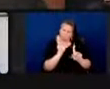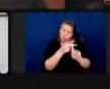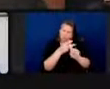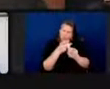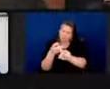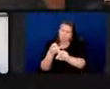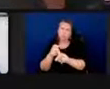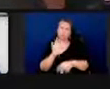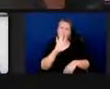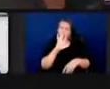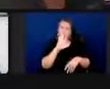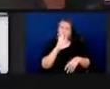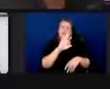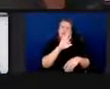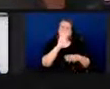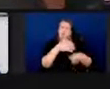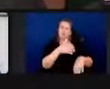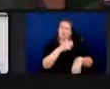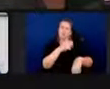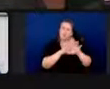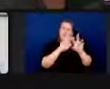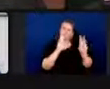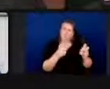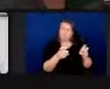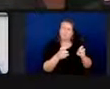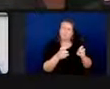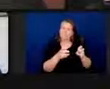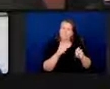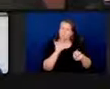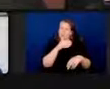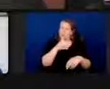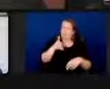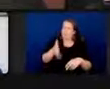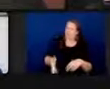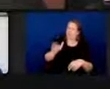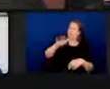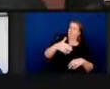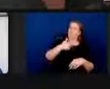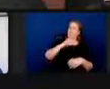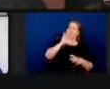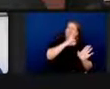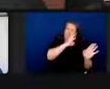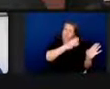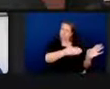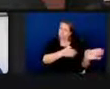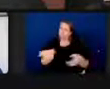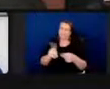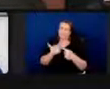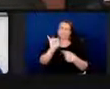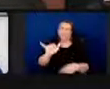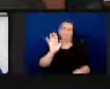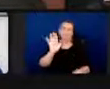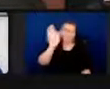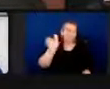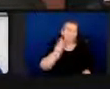مسؤوليات أخرى. ما نحتاجه هو أن يكون هنالك شخص متفرغ لمثل هذه